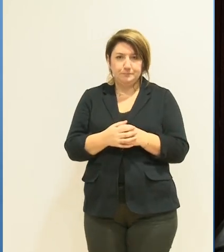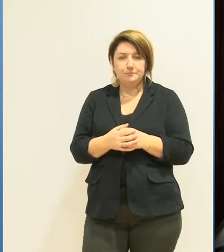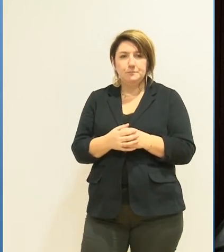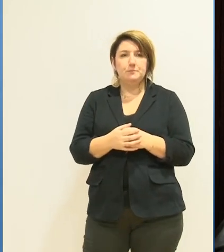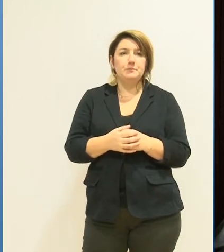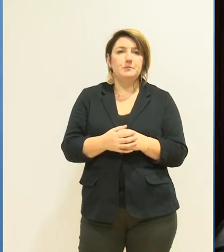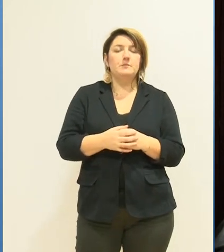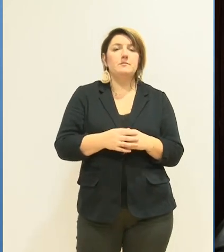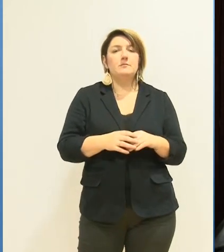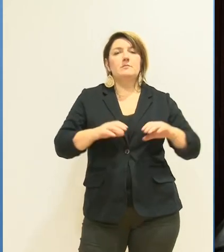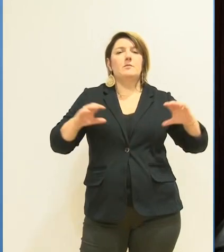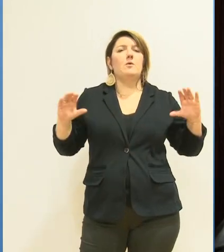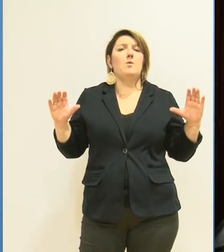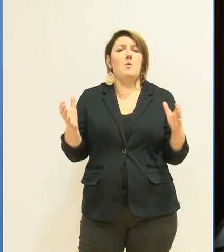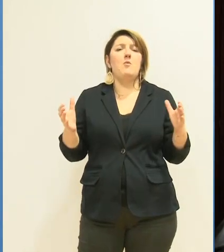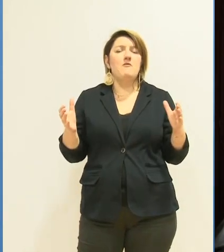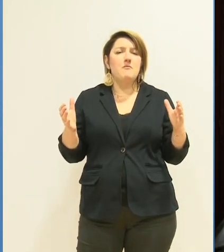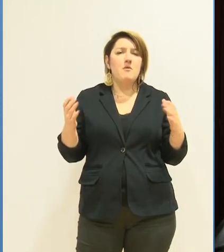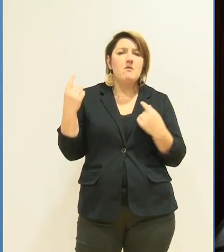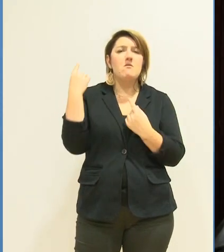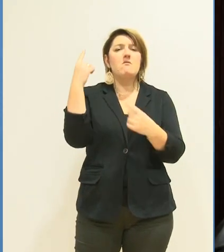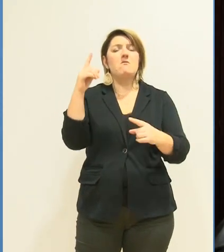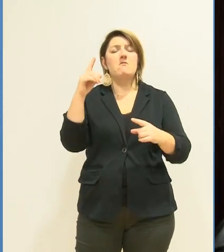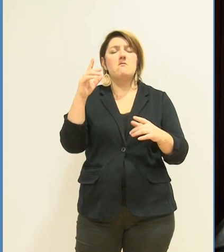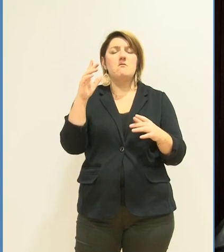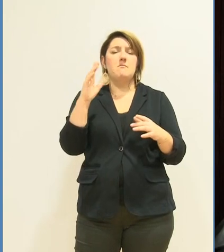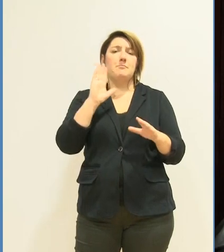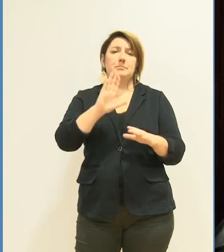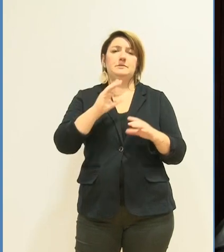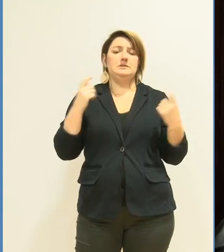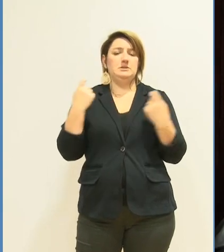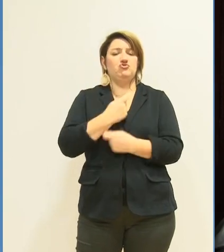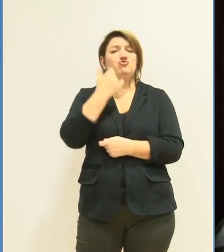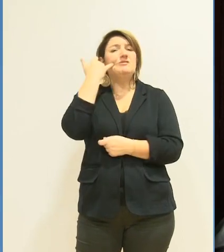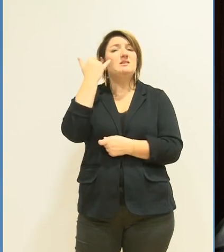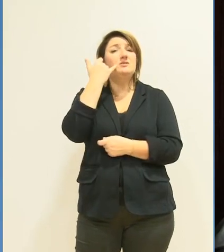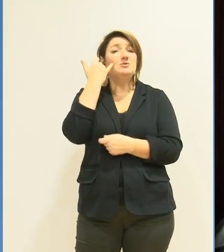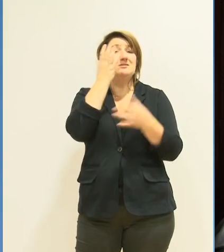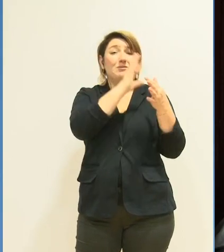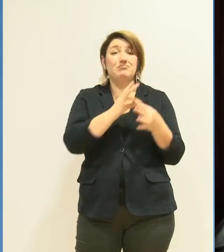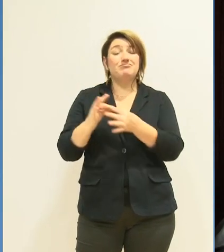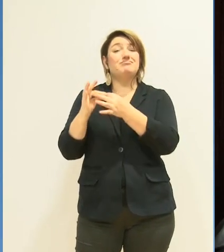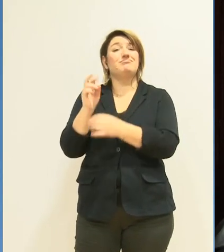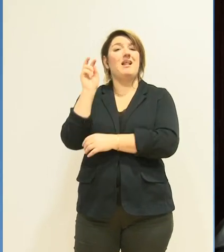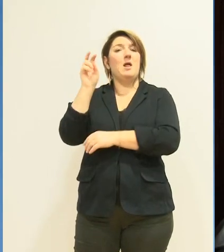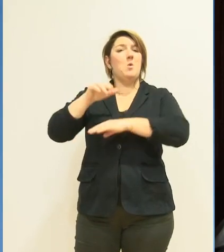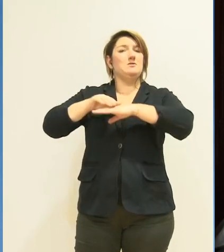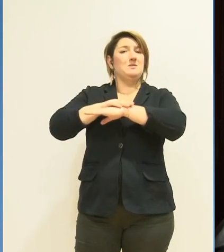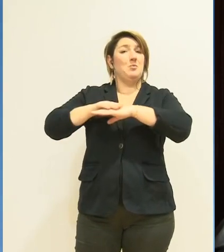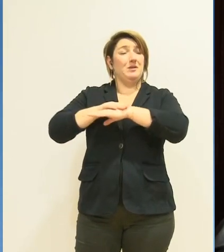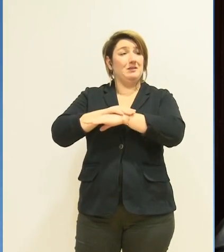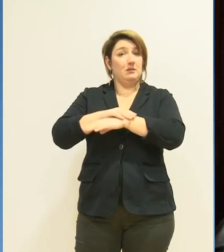mouvement des gilets jaunes aussi à renvoyer à l'écho à l'écologie politique que vous représentez d'ailleurs avec d'autres